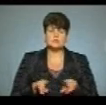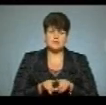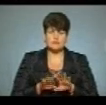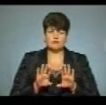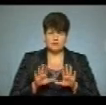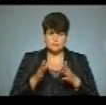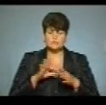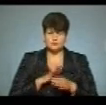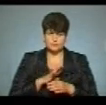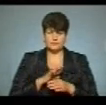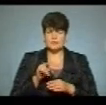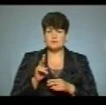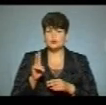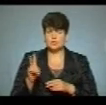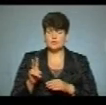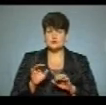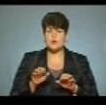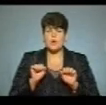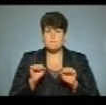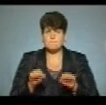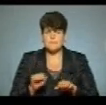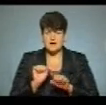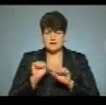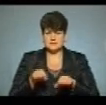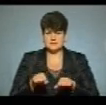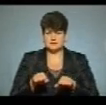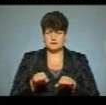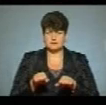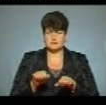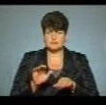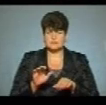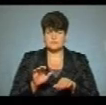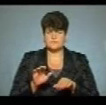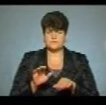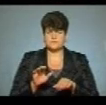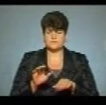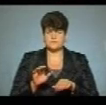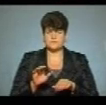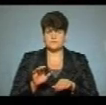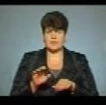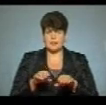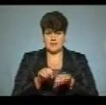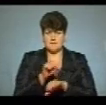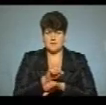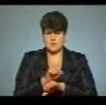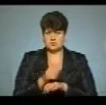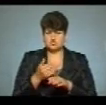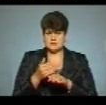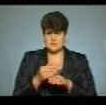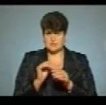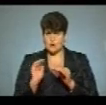випадок. Значить, там хтось оперся був на цей балкон, стався. Частина там його була,